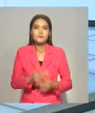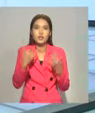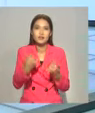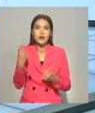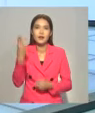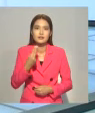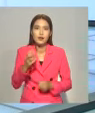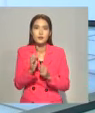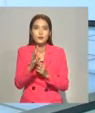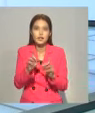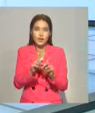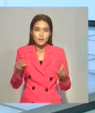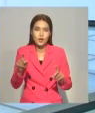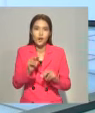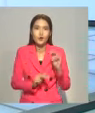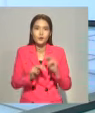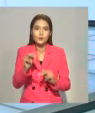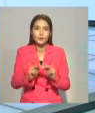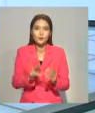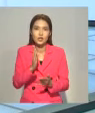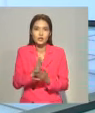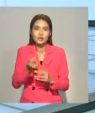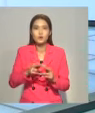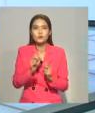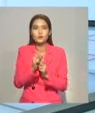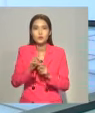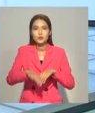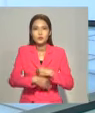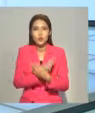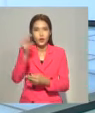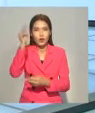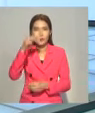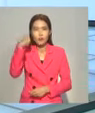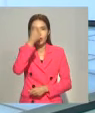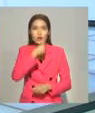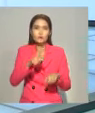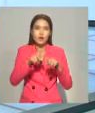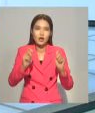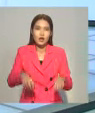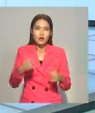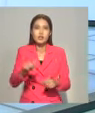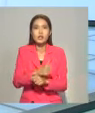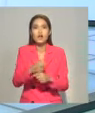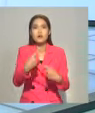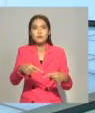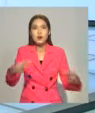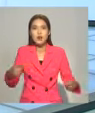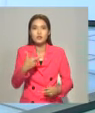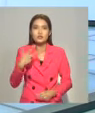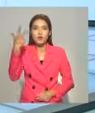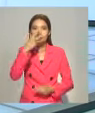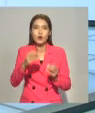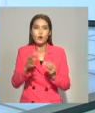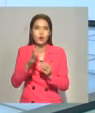Қазір Астанада 14 мектептің құрылысы жүріп жатыр. Оның 11-і жаңа оқу жылында ашылады. Сондай-ақ бас қалада 3 жыл ішінде